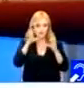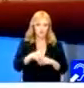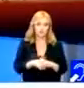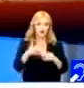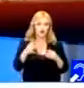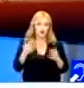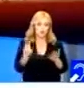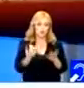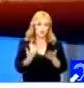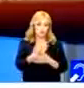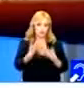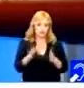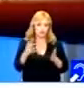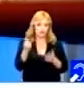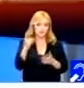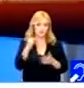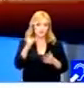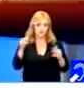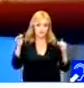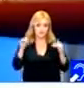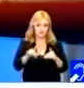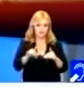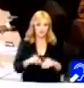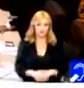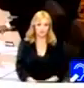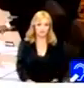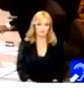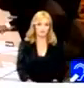cea de-a 11-a sesiune a adunării parlamentare comune.